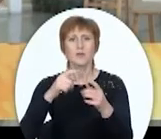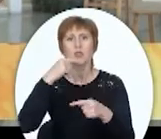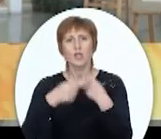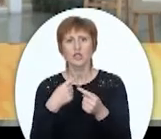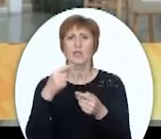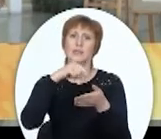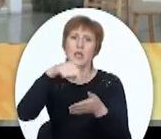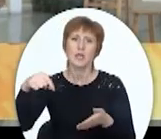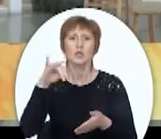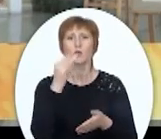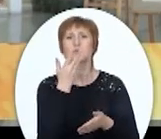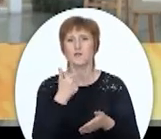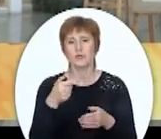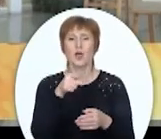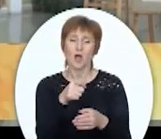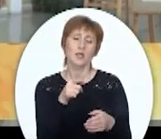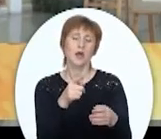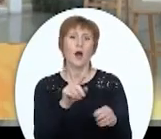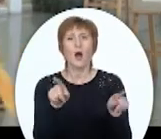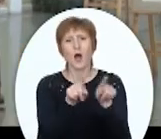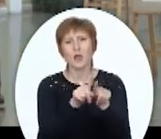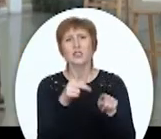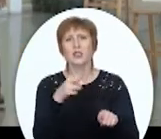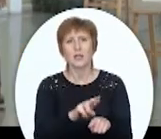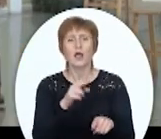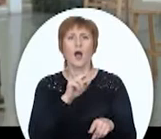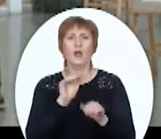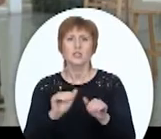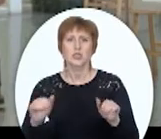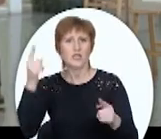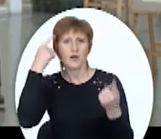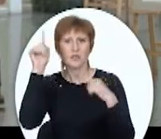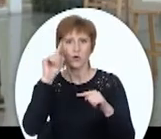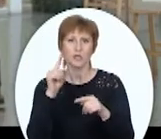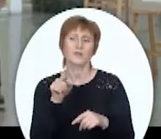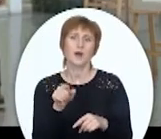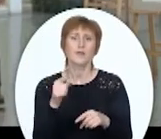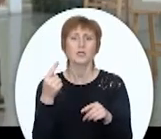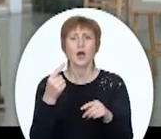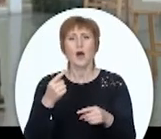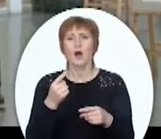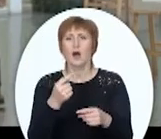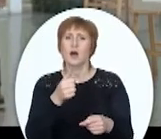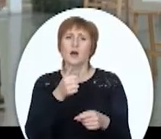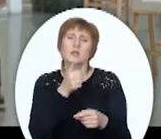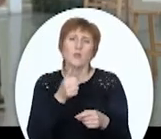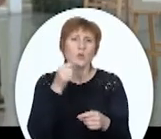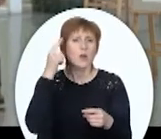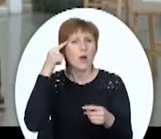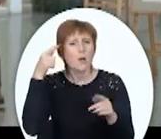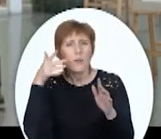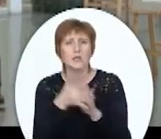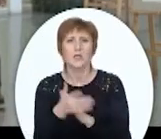через линию. Это очень характерно для детского творчества, потому что, наверное, это один из основных способов познания для